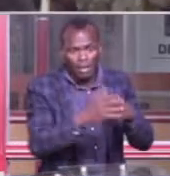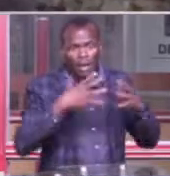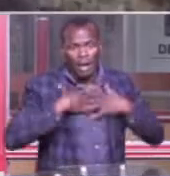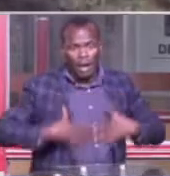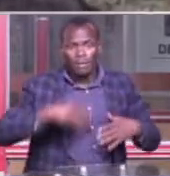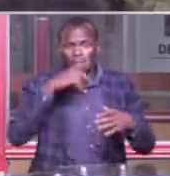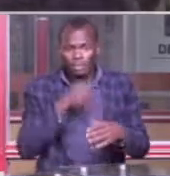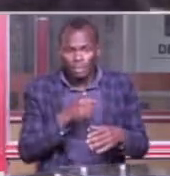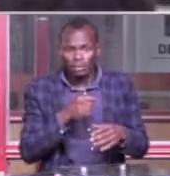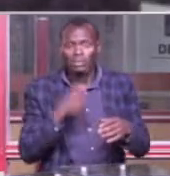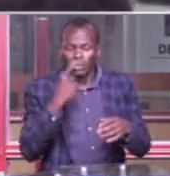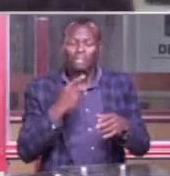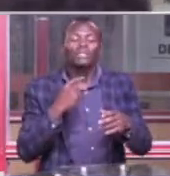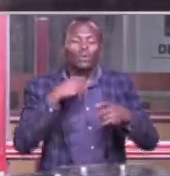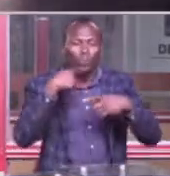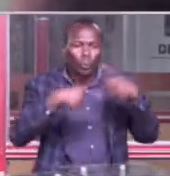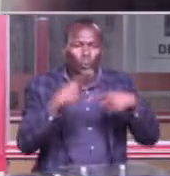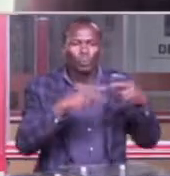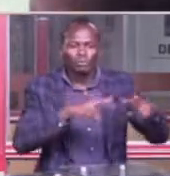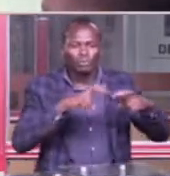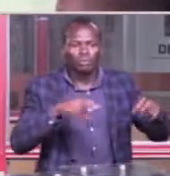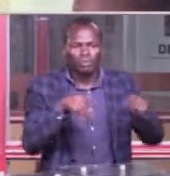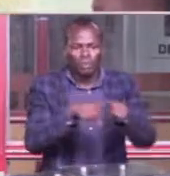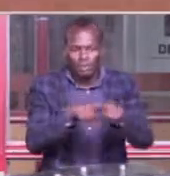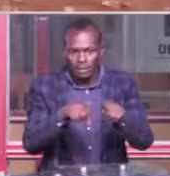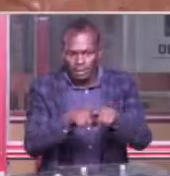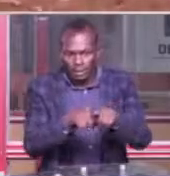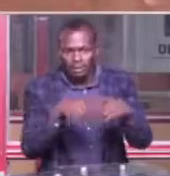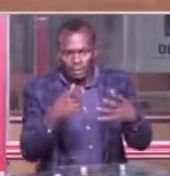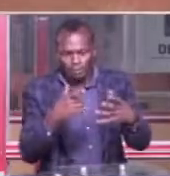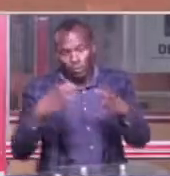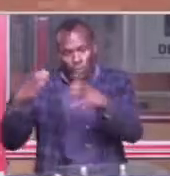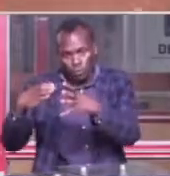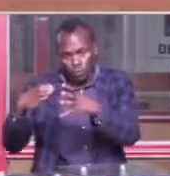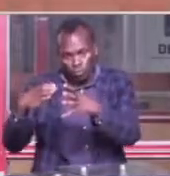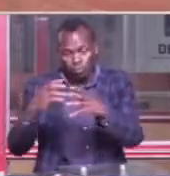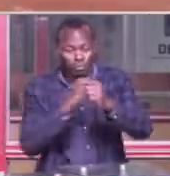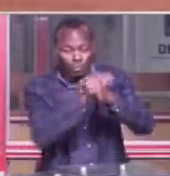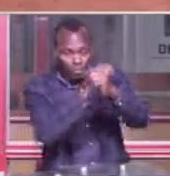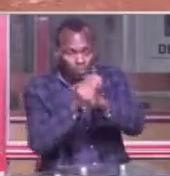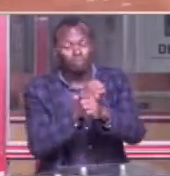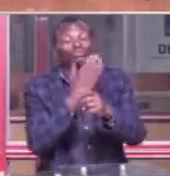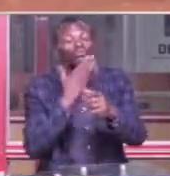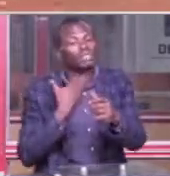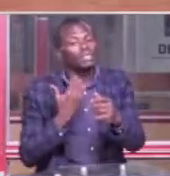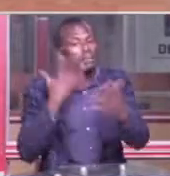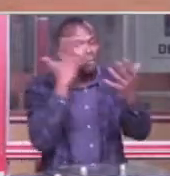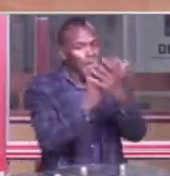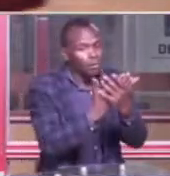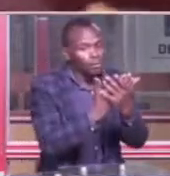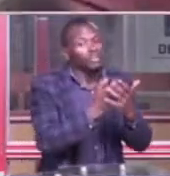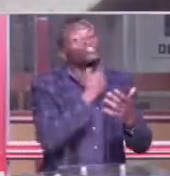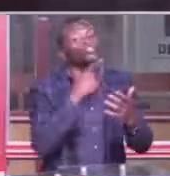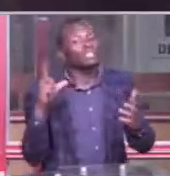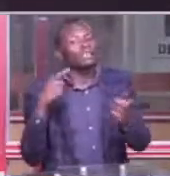kkooti emusibire mu kkomera ly'e Luzira emusindise muli ekigo era ng'abantu be balabiddwako nga bamutwalira omufaliso gw'agenda okusulako era waakudda